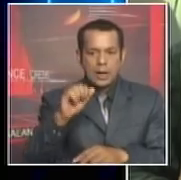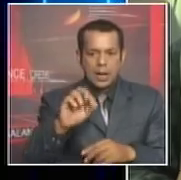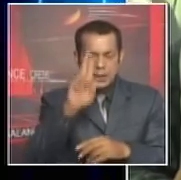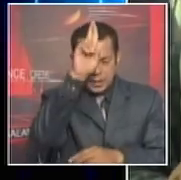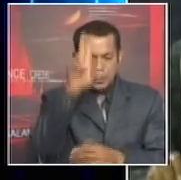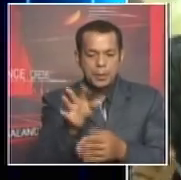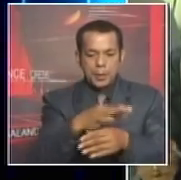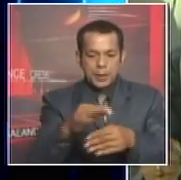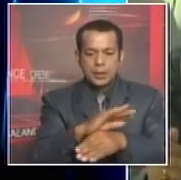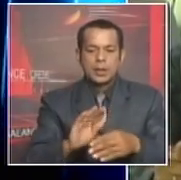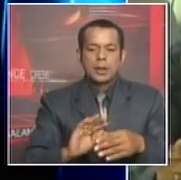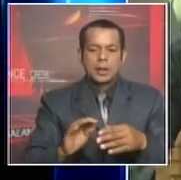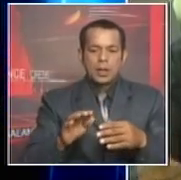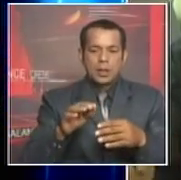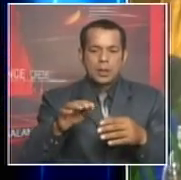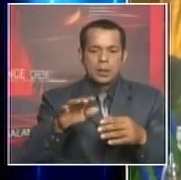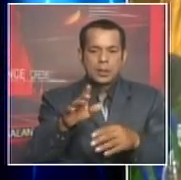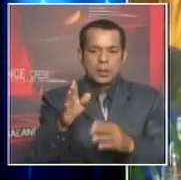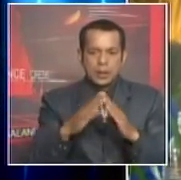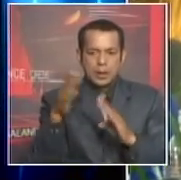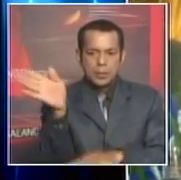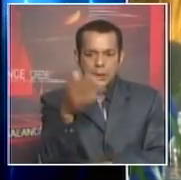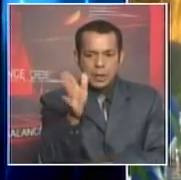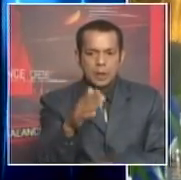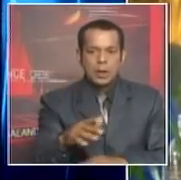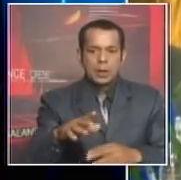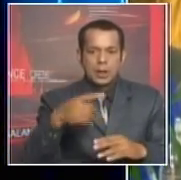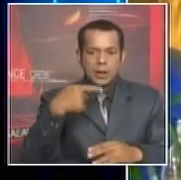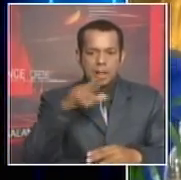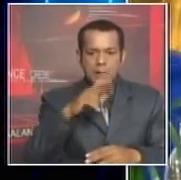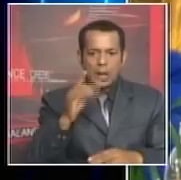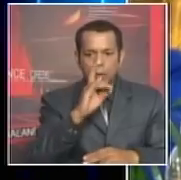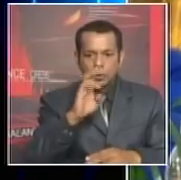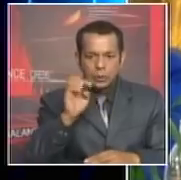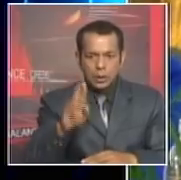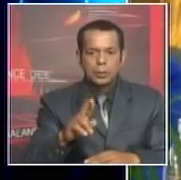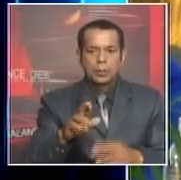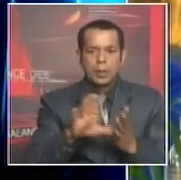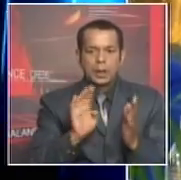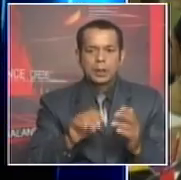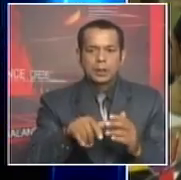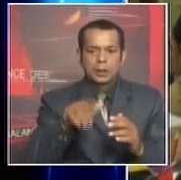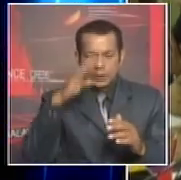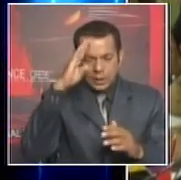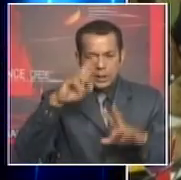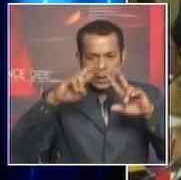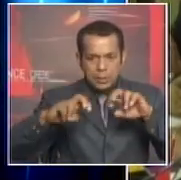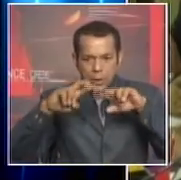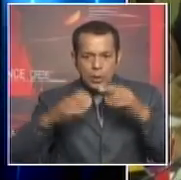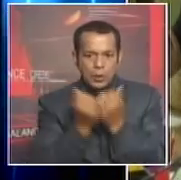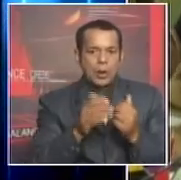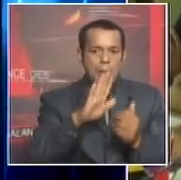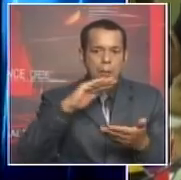तथा सुशासन समितिको बैठकमा गृहमन्त्री थापाले इन्काउन्टरबारे सरकारले छानबिन गर्ने बताउनु भएको हो।